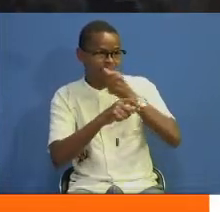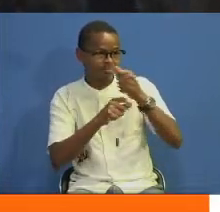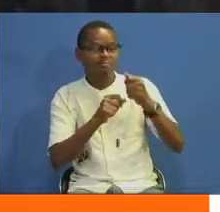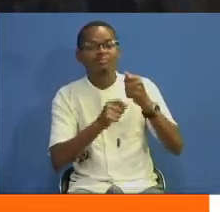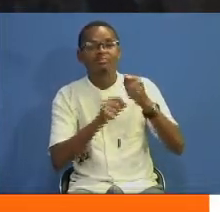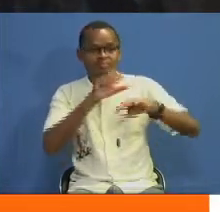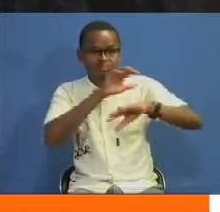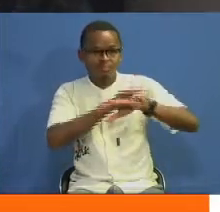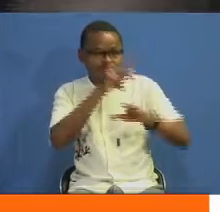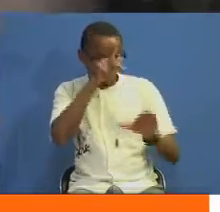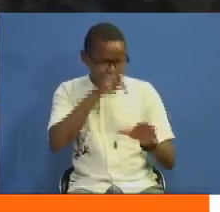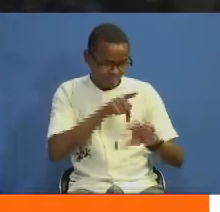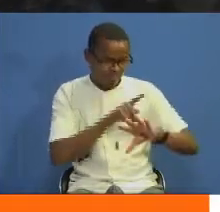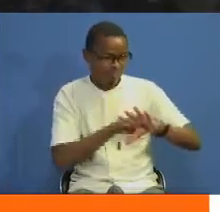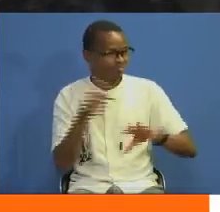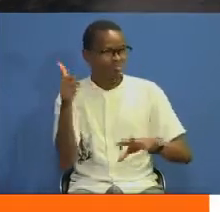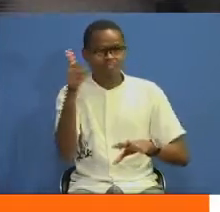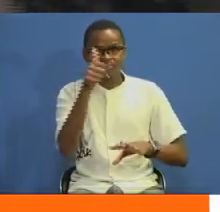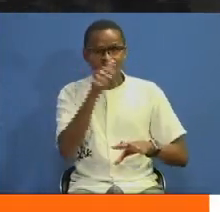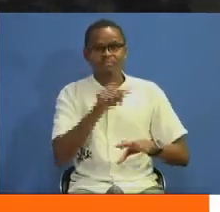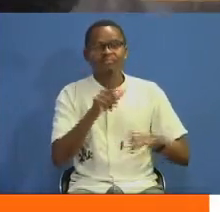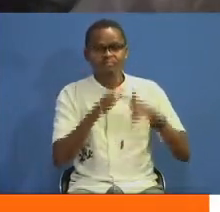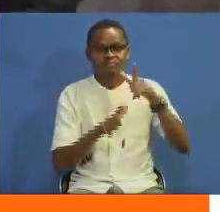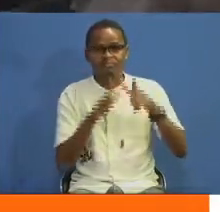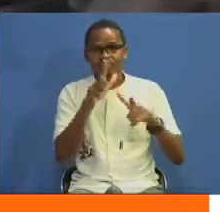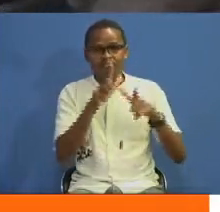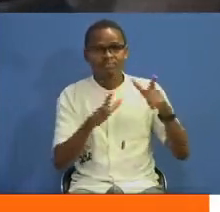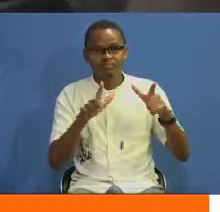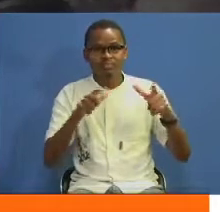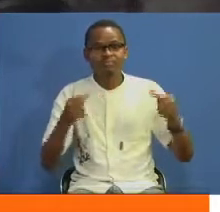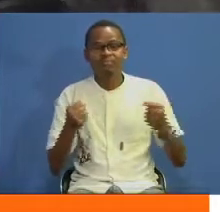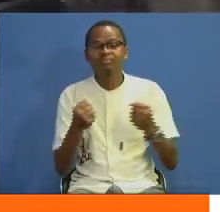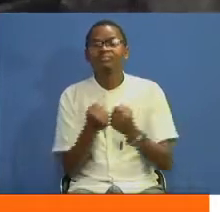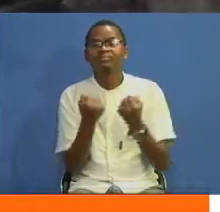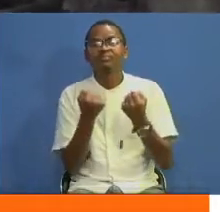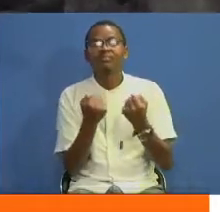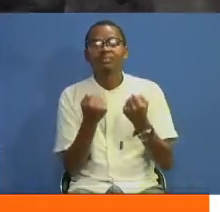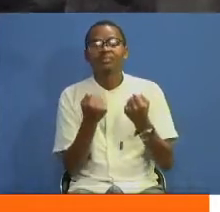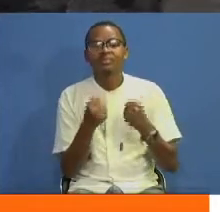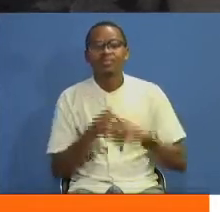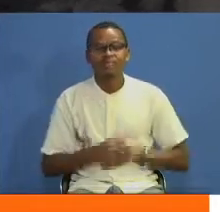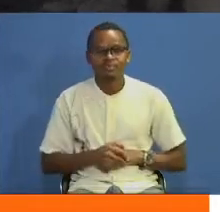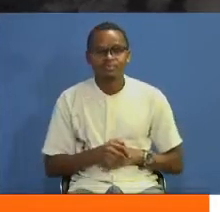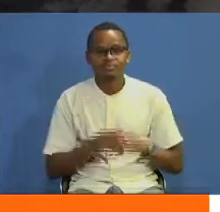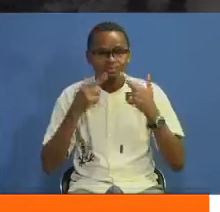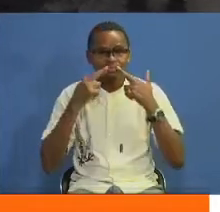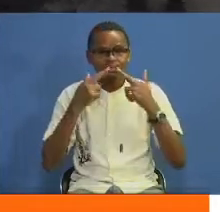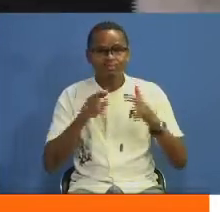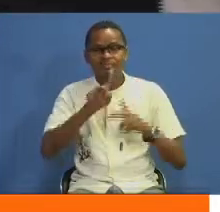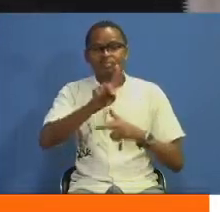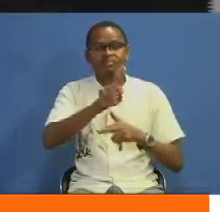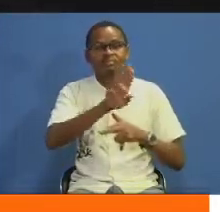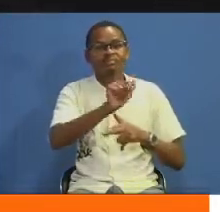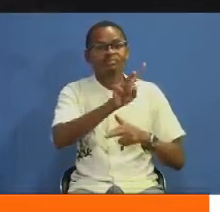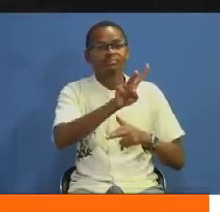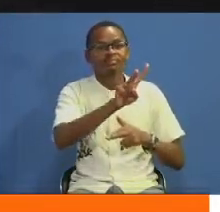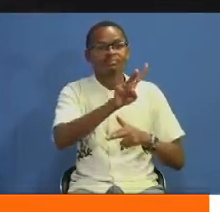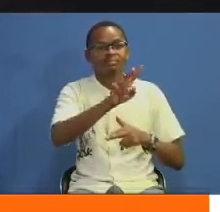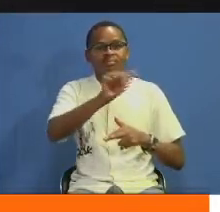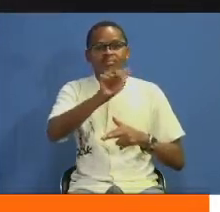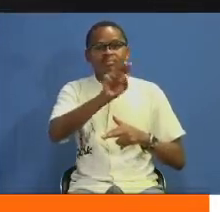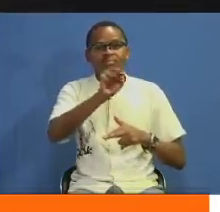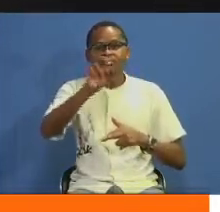kufyonza mafuta wakati wowote ajali ya lori ya mafuta linapotokea. Nikiripotia runinga ya KU, mimi ni